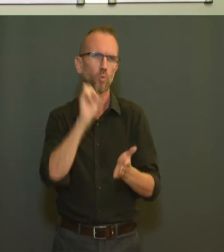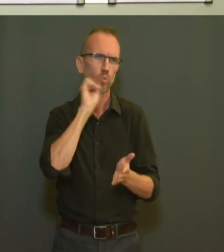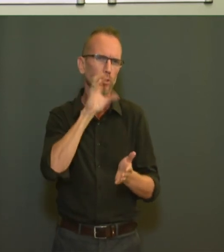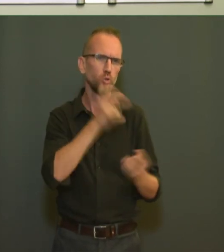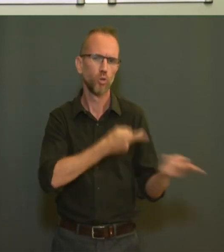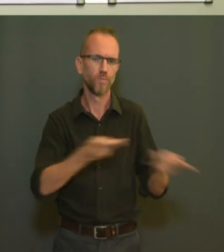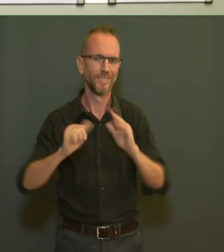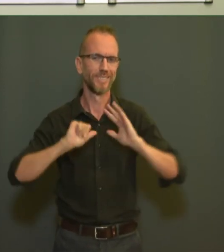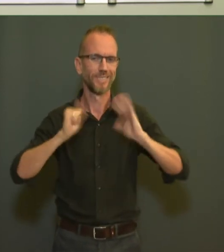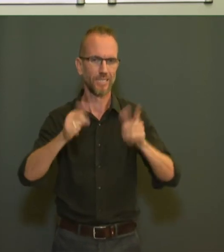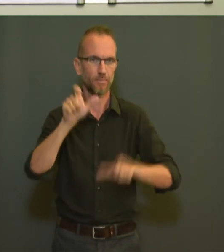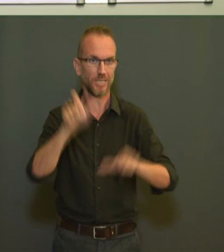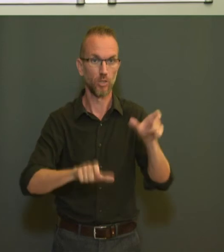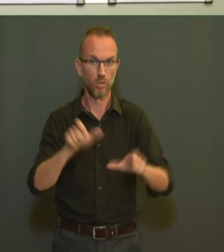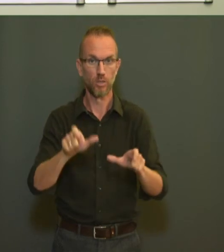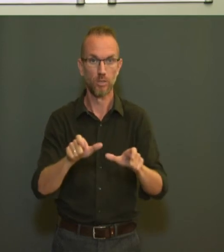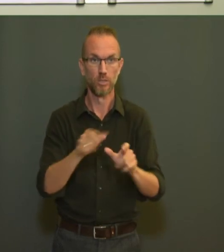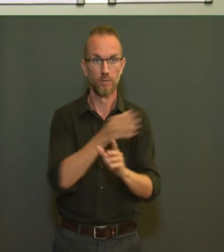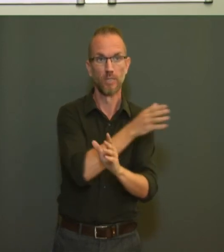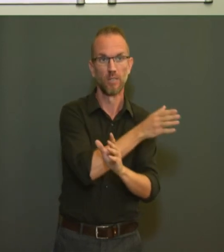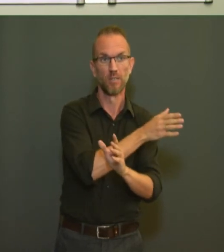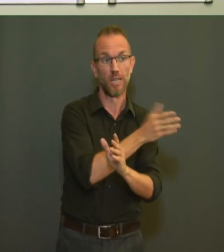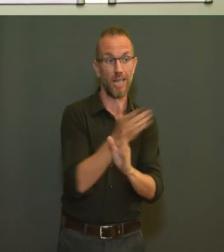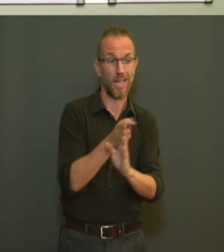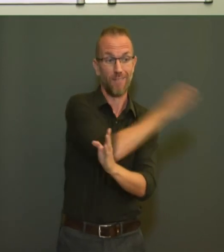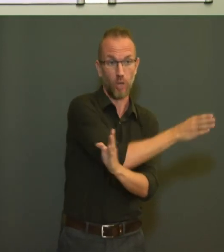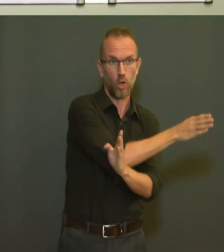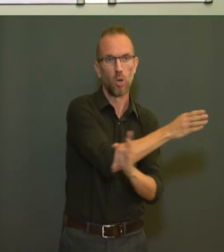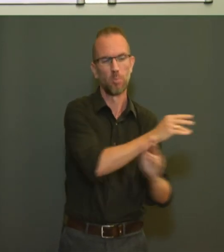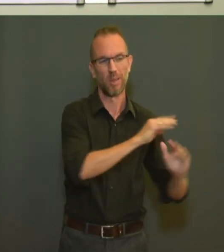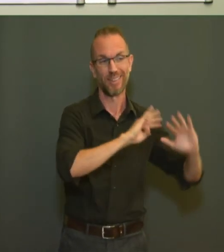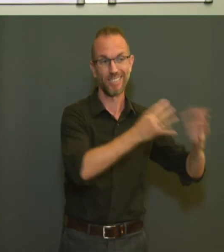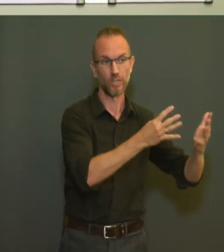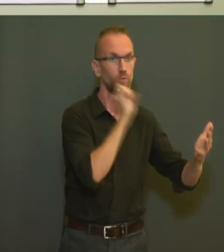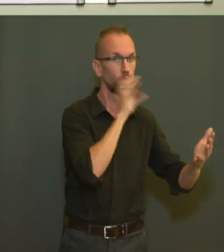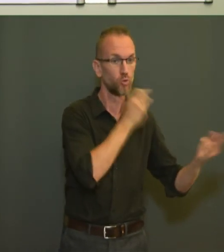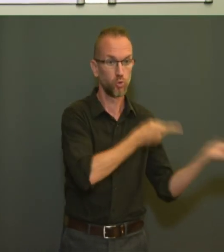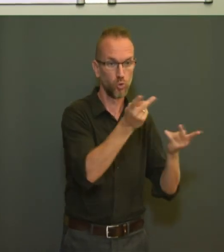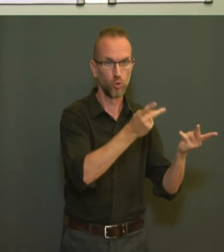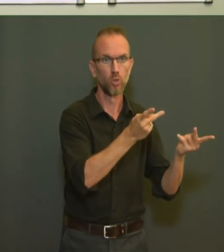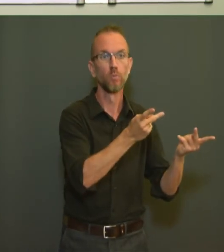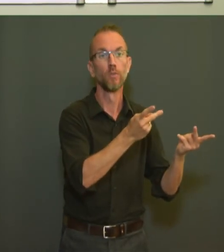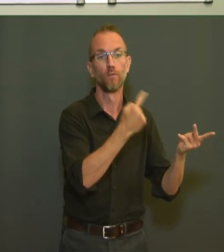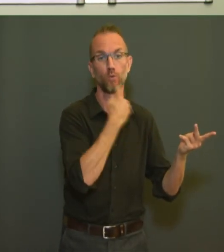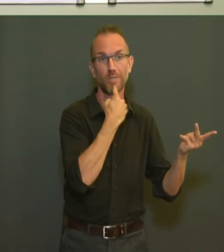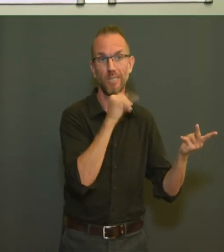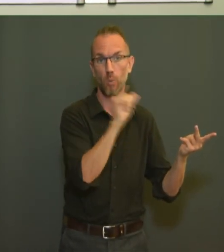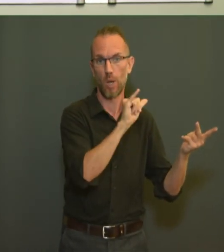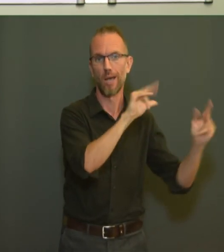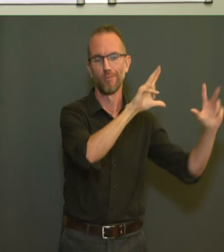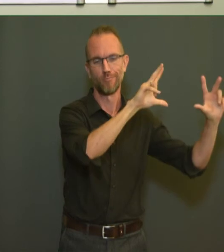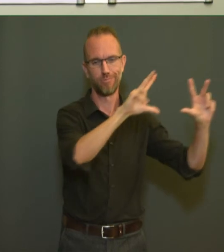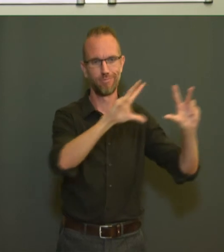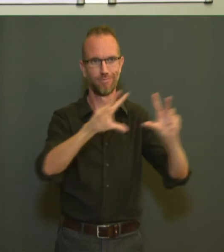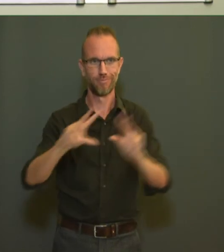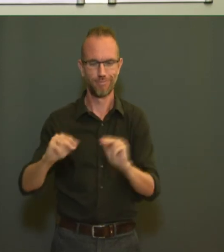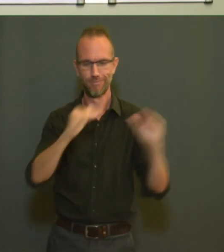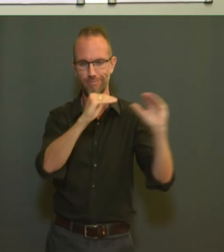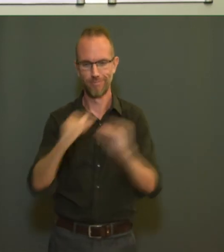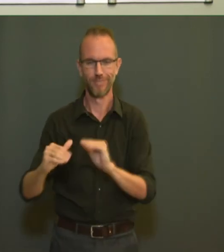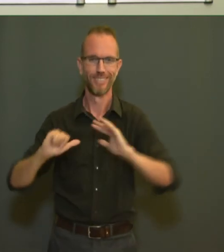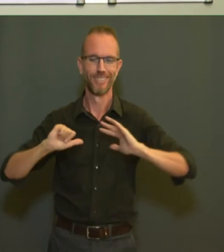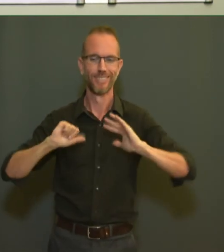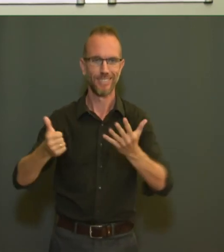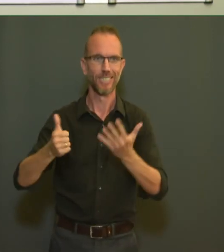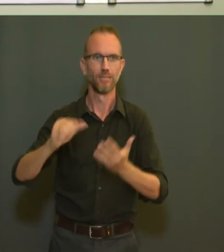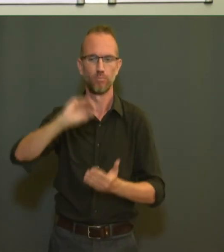admissions par jour durant les 7 jours précédant cette période, et ceci correspond à une diminution de l'ordre de